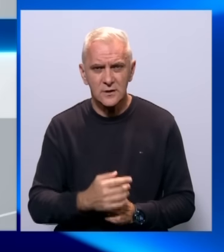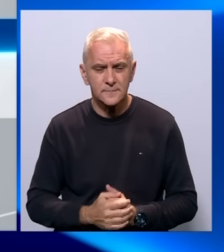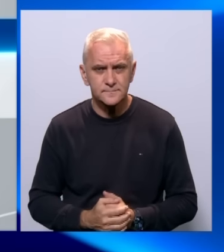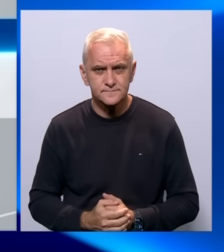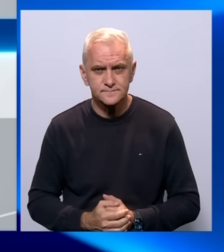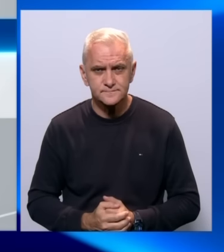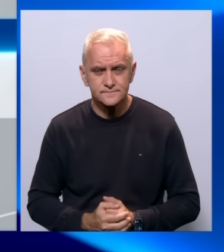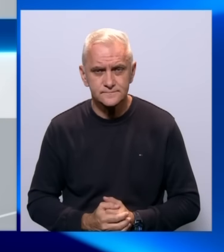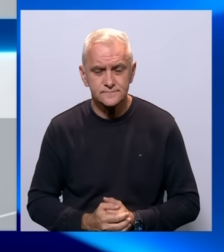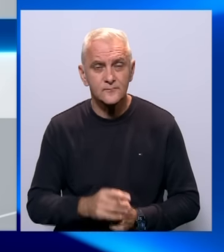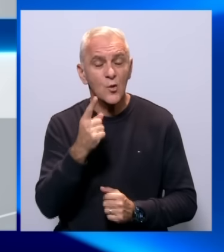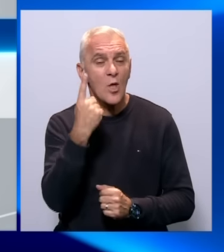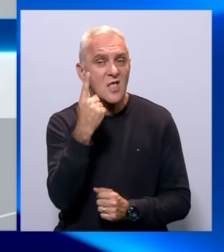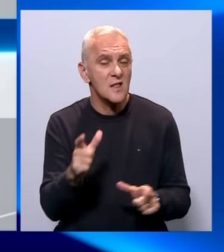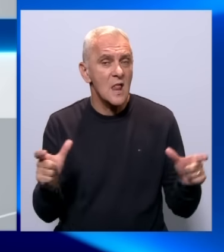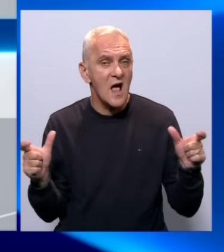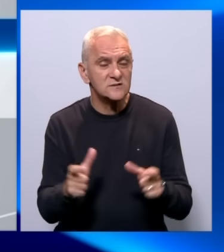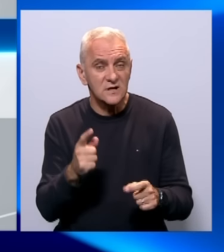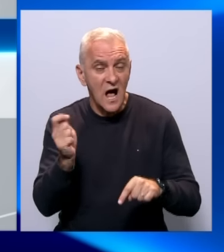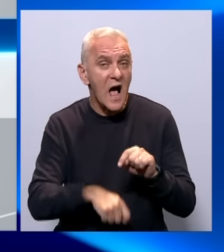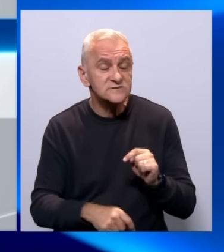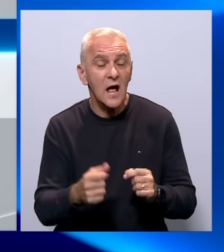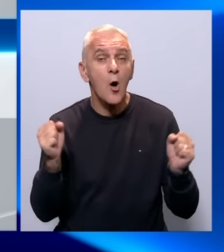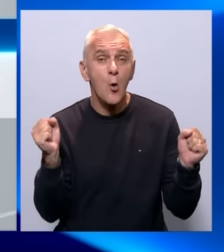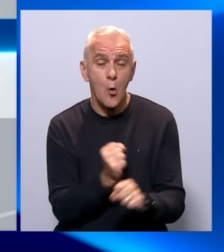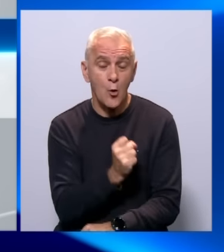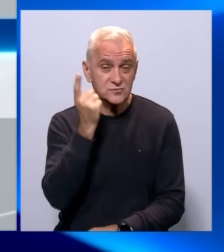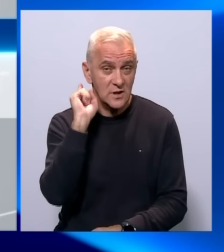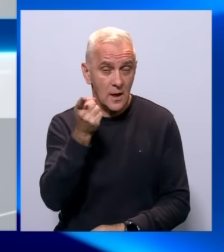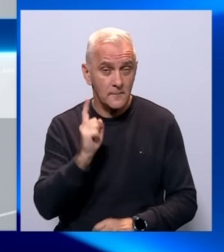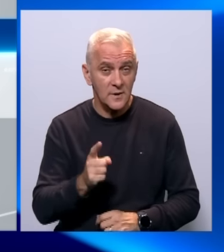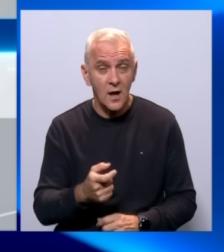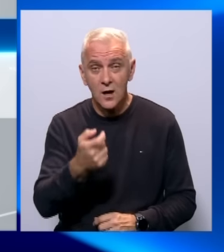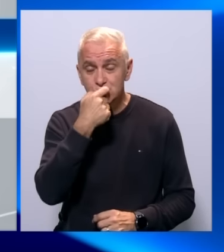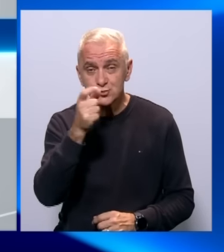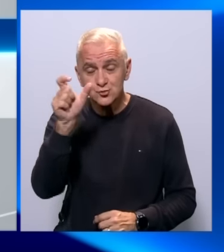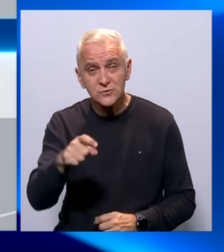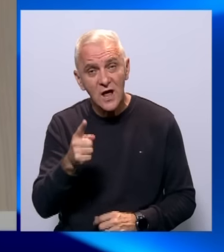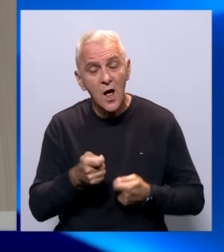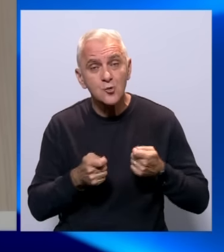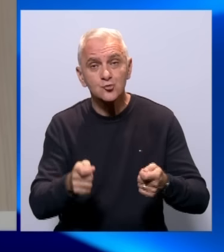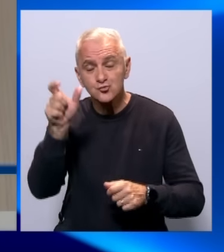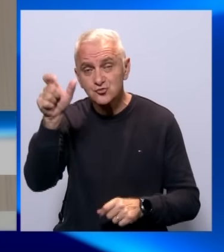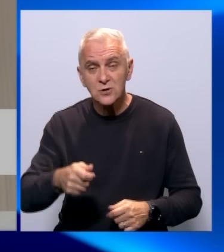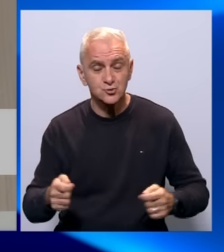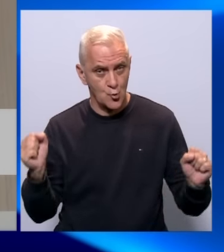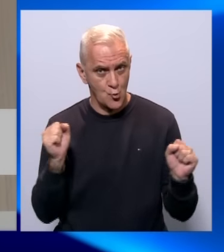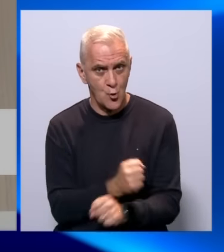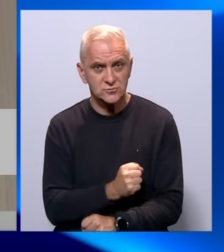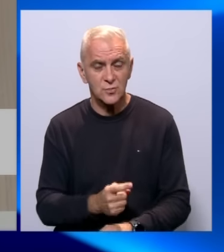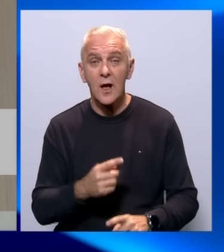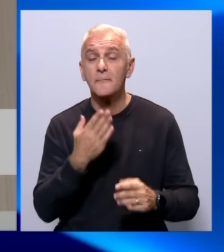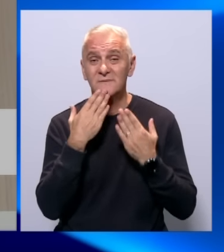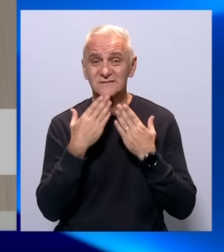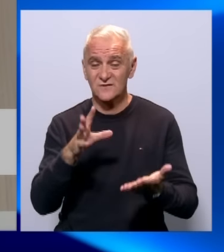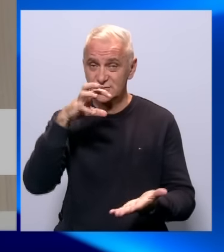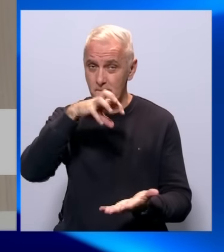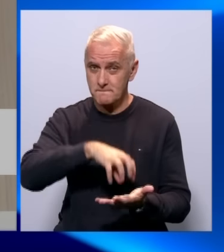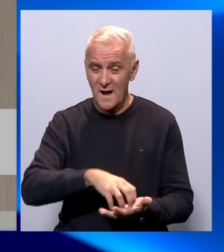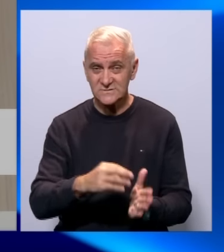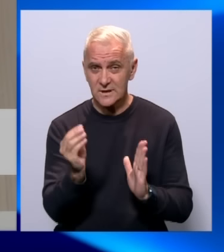jedina sankcija i ozbiljna prijetnja da će sudije i tužioci ozbiljeni. Zahvaljujući bazi podataka Centra